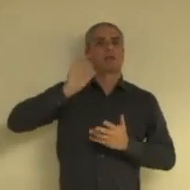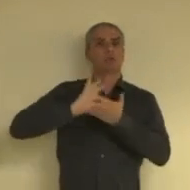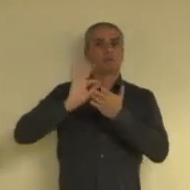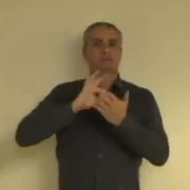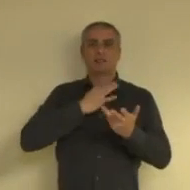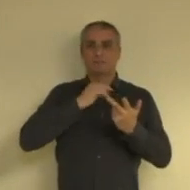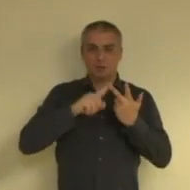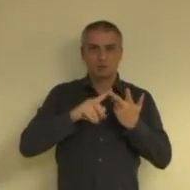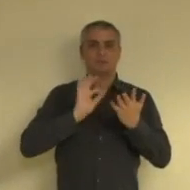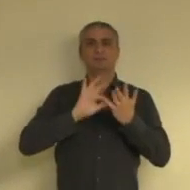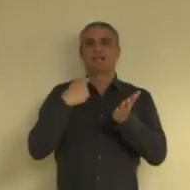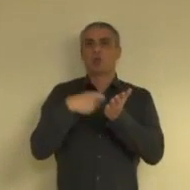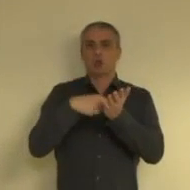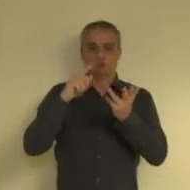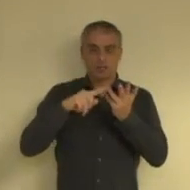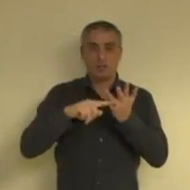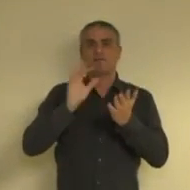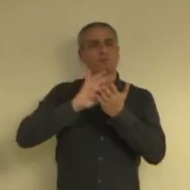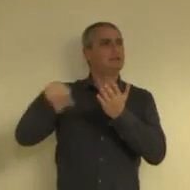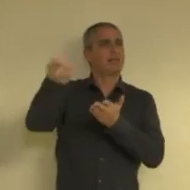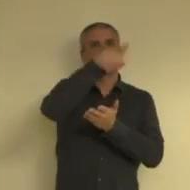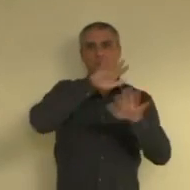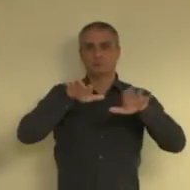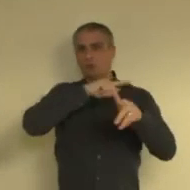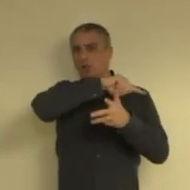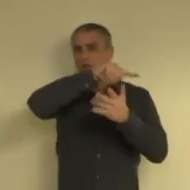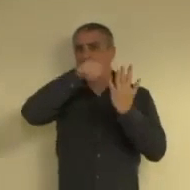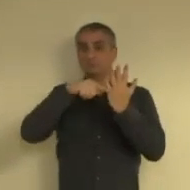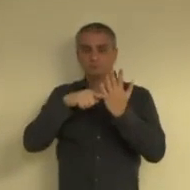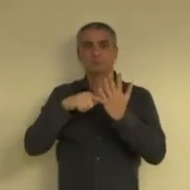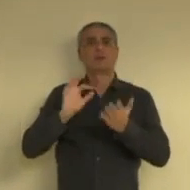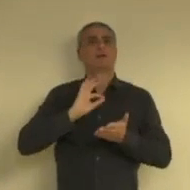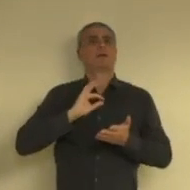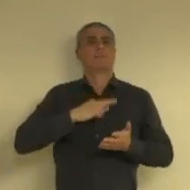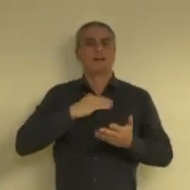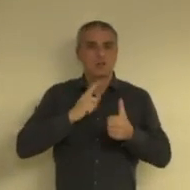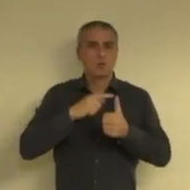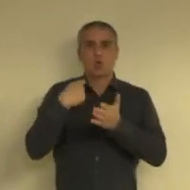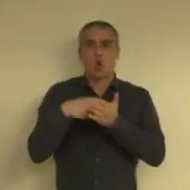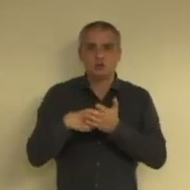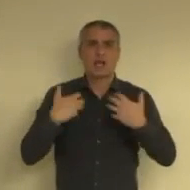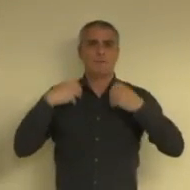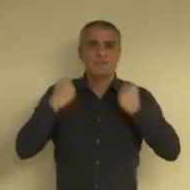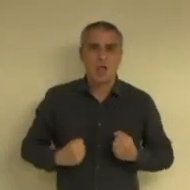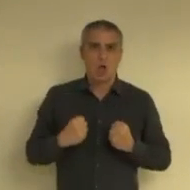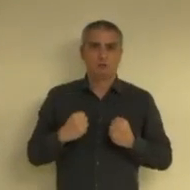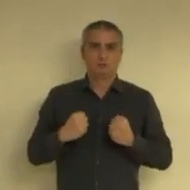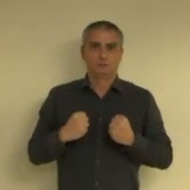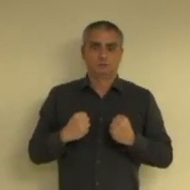של משרד הבריאות, משרד האוצר, משרדים אחרים, מערכות הבריאות, האוצר, הביטחון,